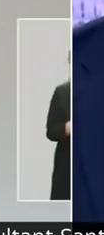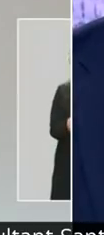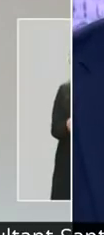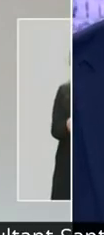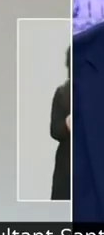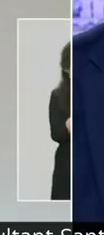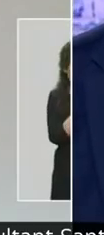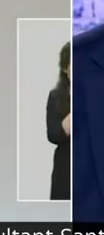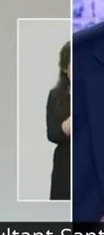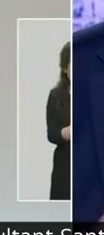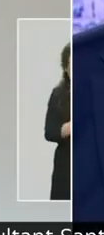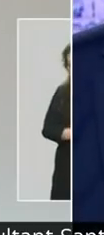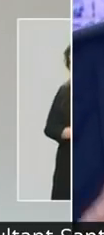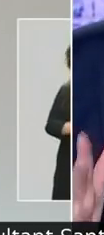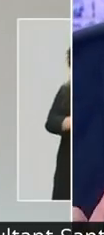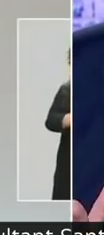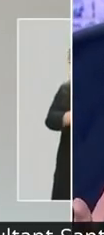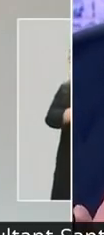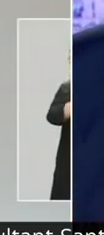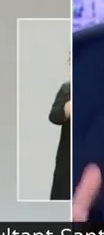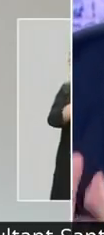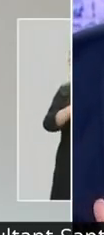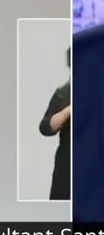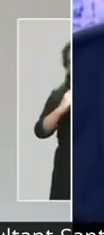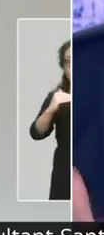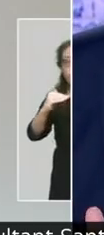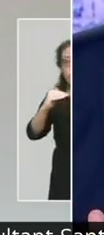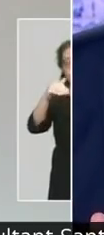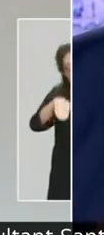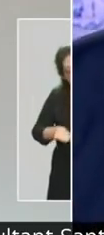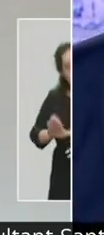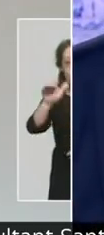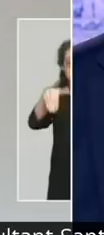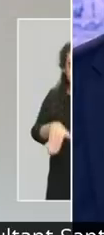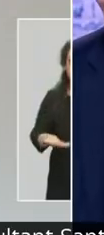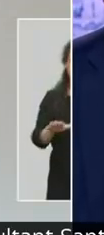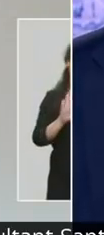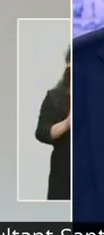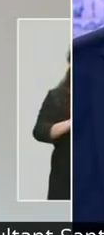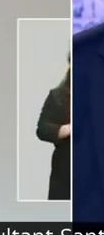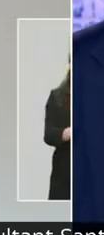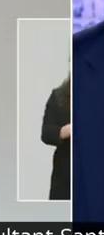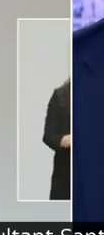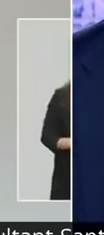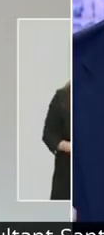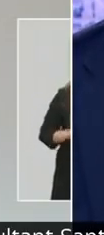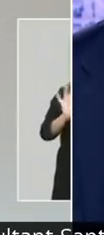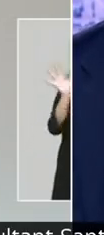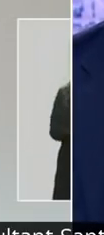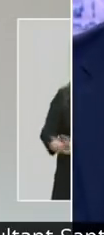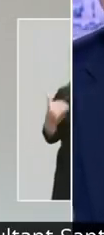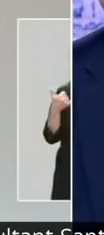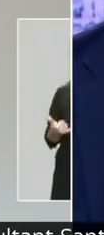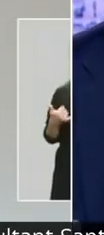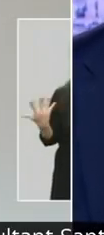sport en intérieur, etc. Donc tout lieu soumis au pass sanitaire à l'intérieur, retour du masque, et alors, aberration, c'est, les préfets pourront à